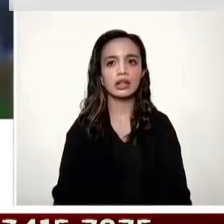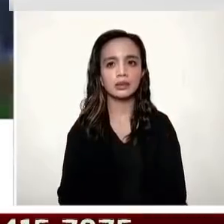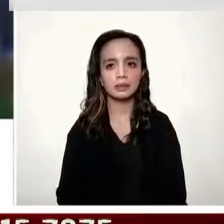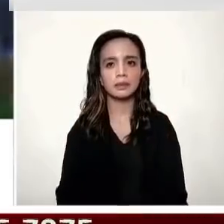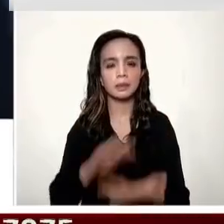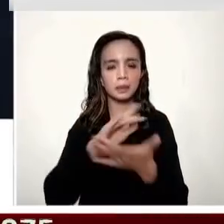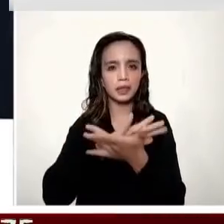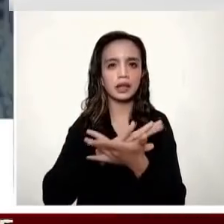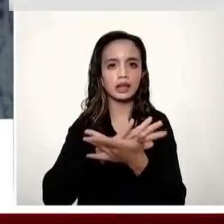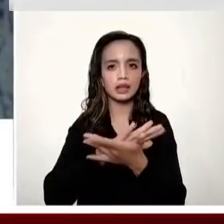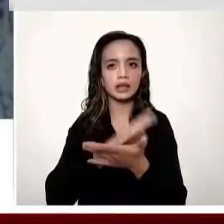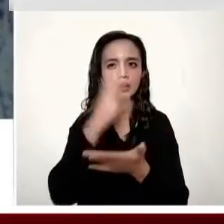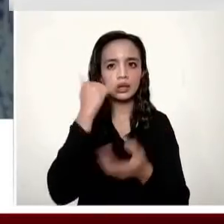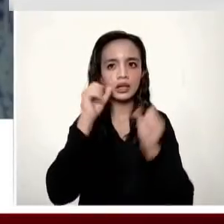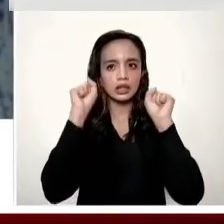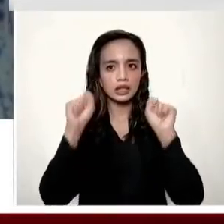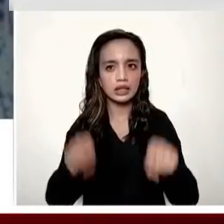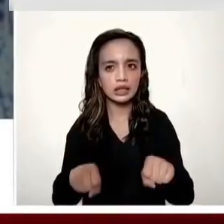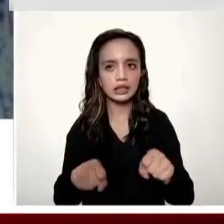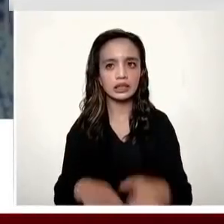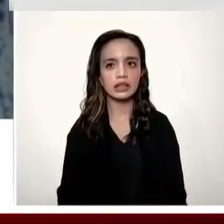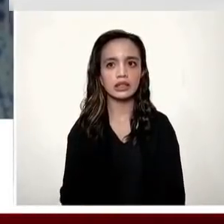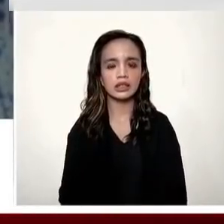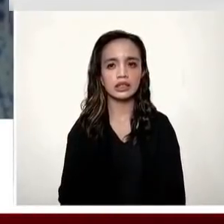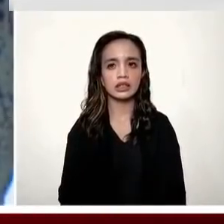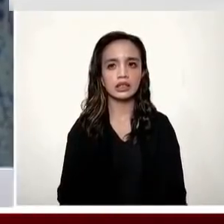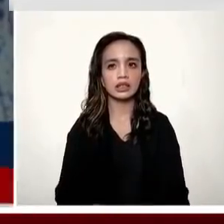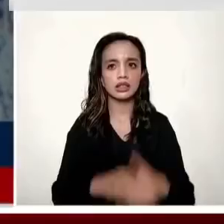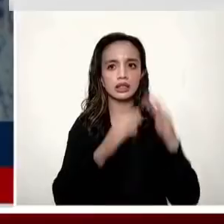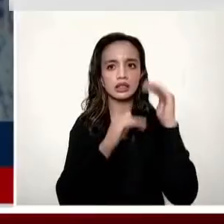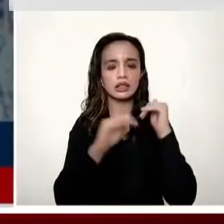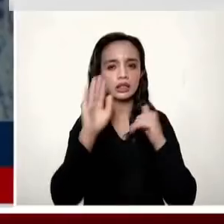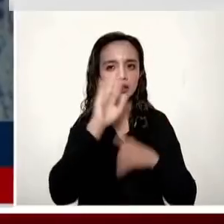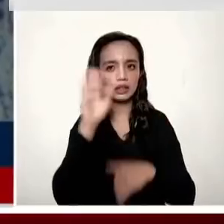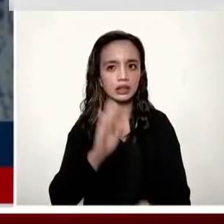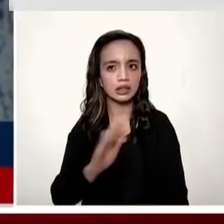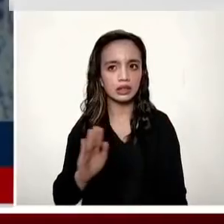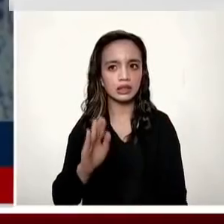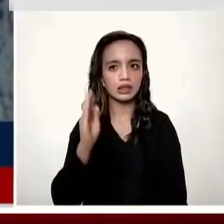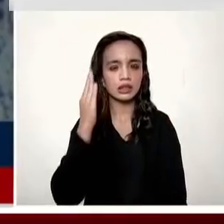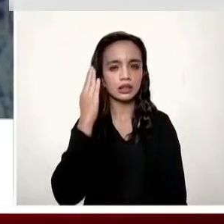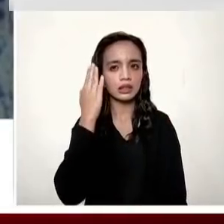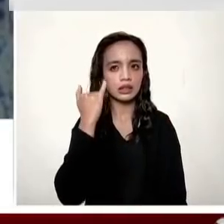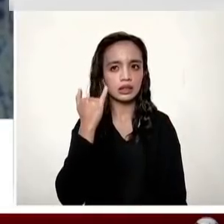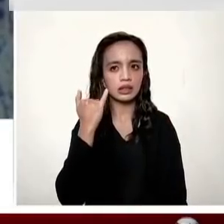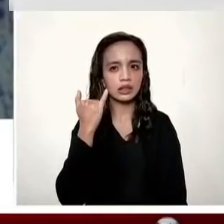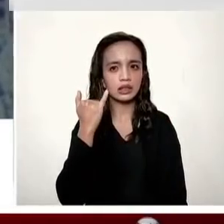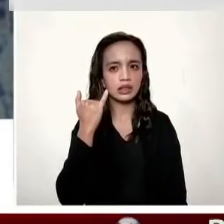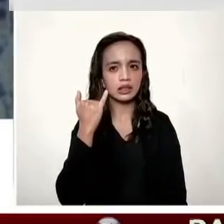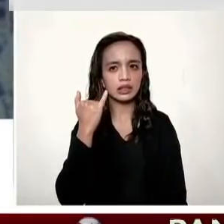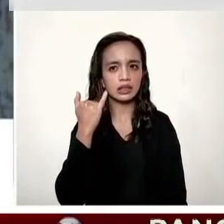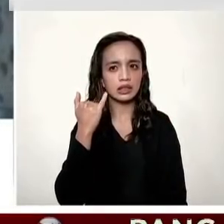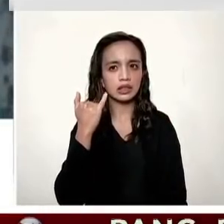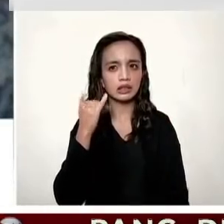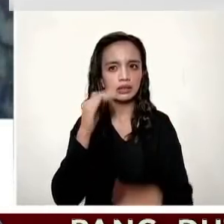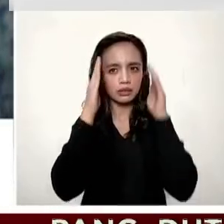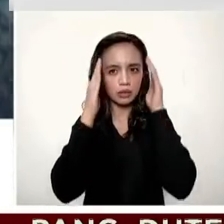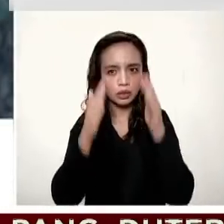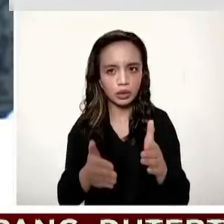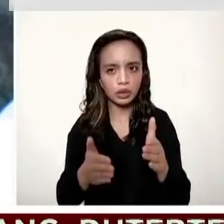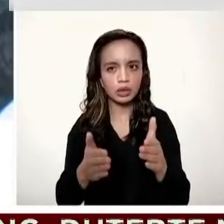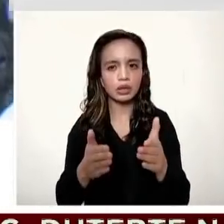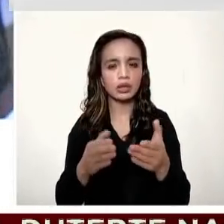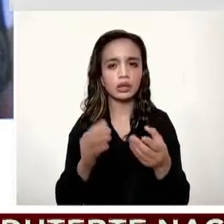day para mabakunahan. Ito talaga idea nila to na mag-create ng additional